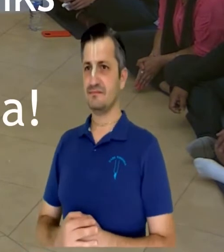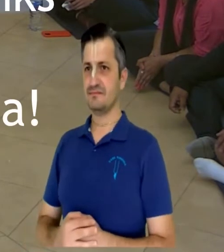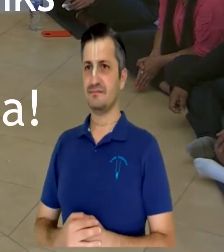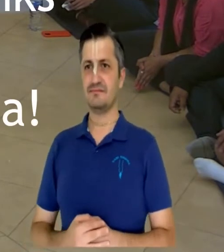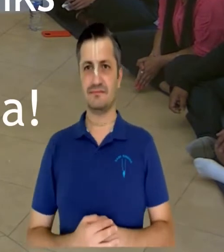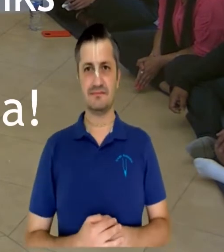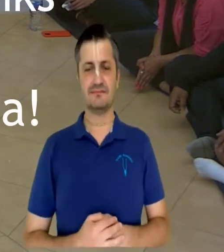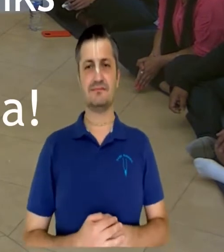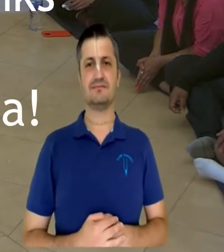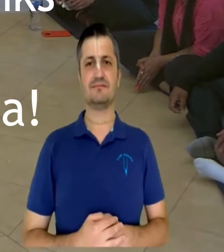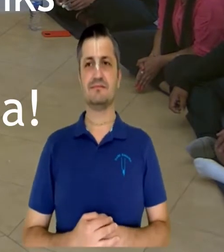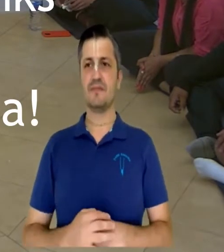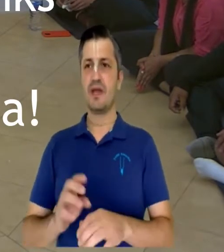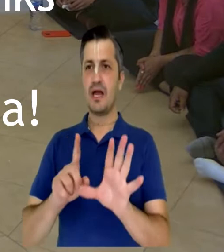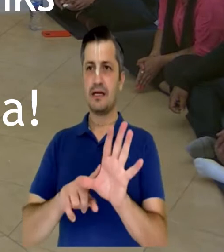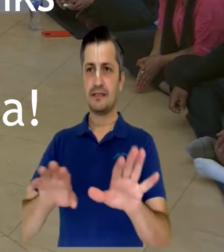जय